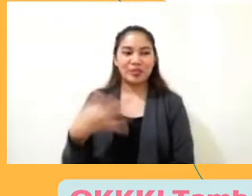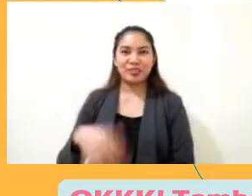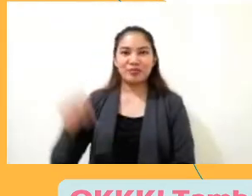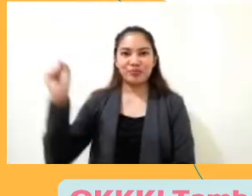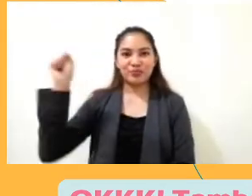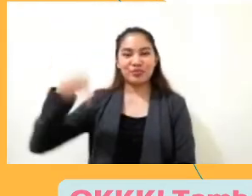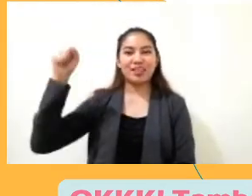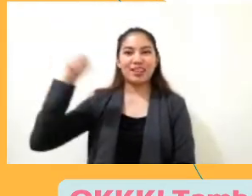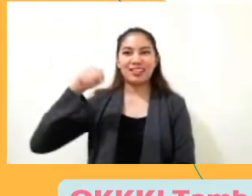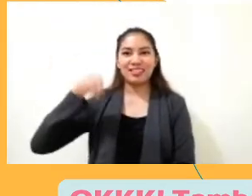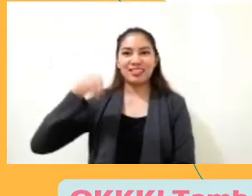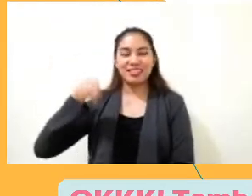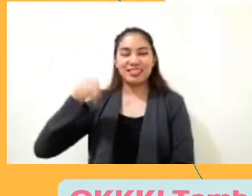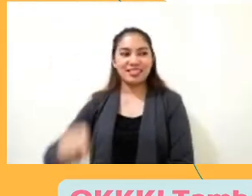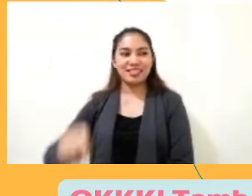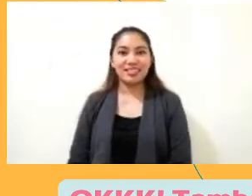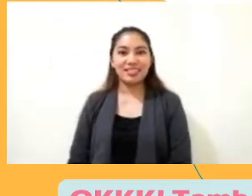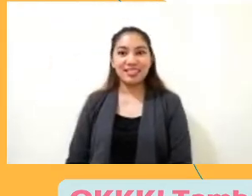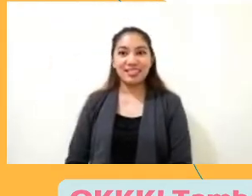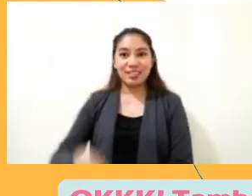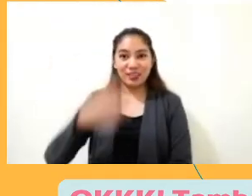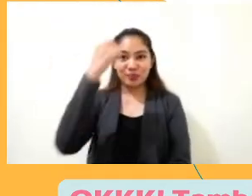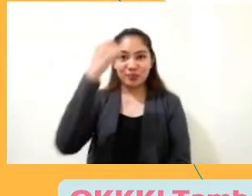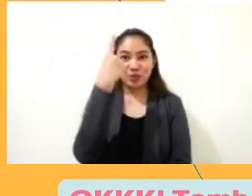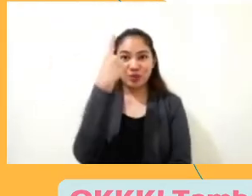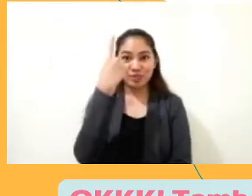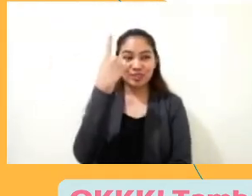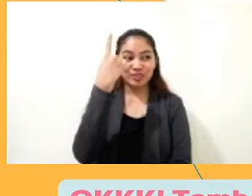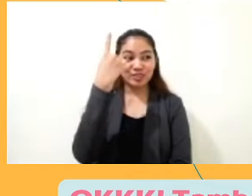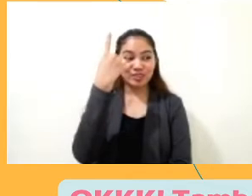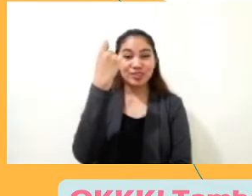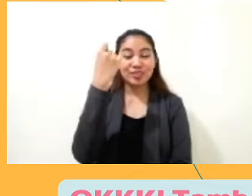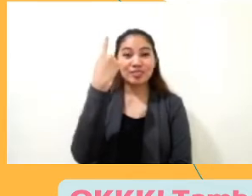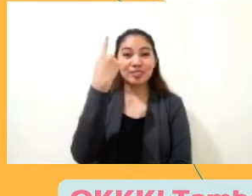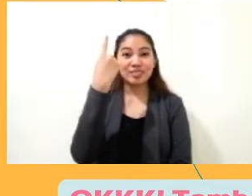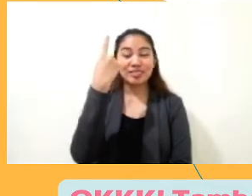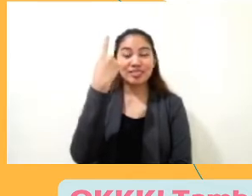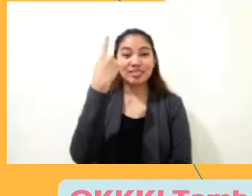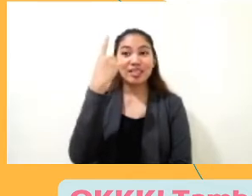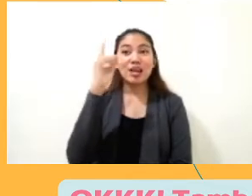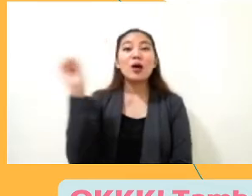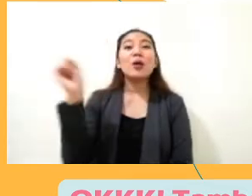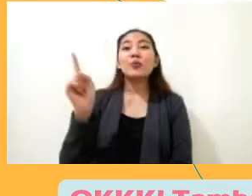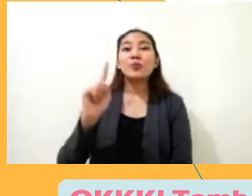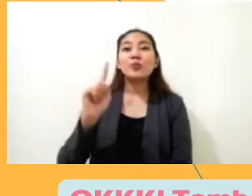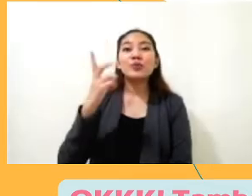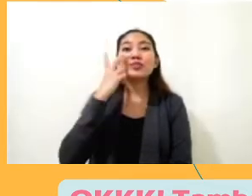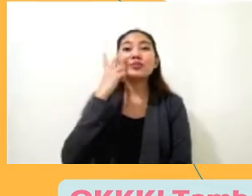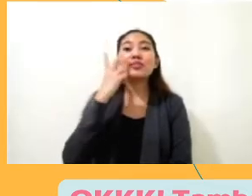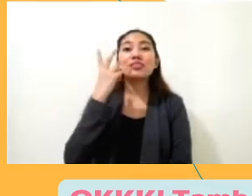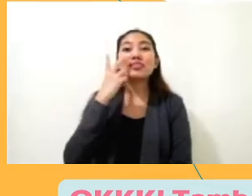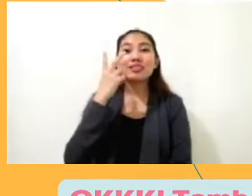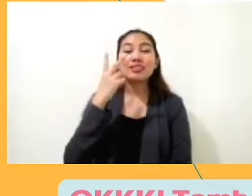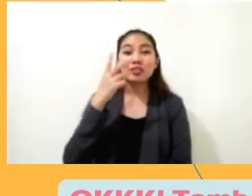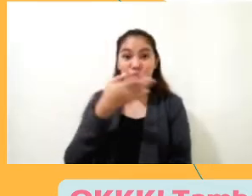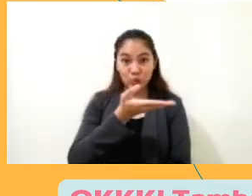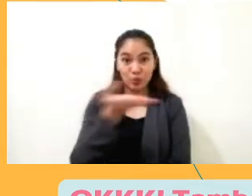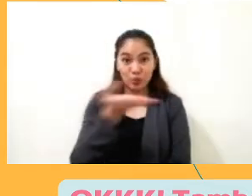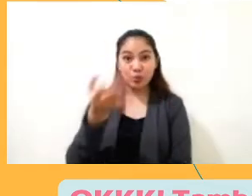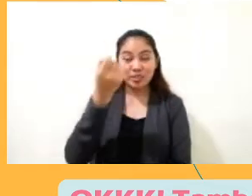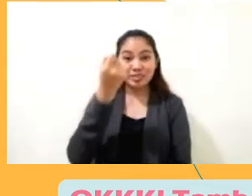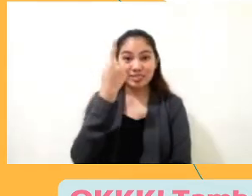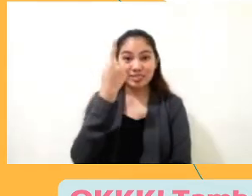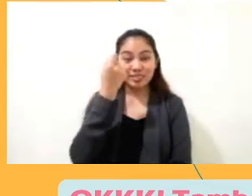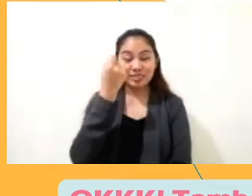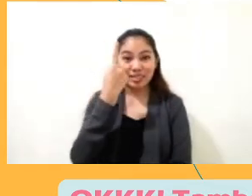Yes. Nakuha ba 'yon? Anong nakita nyo? Naintindihan ba?